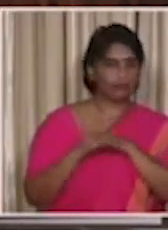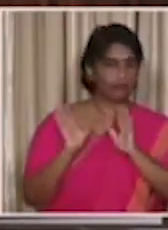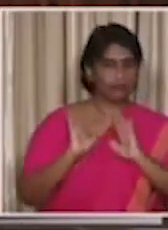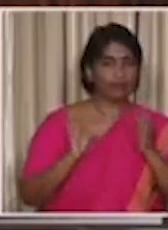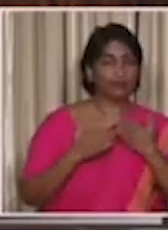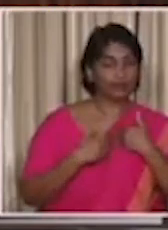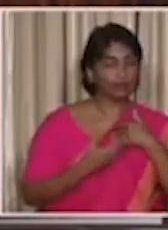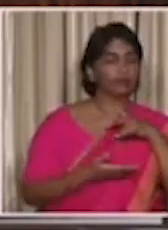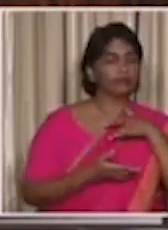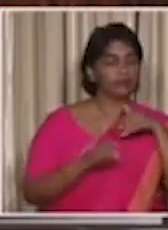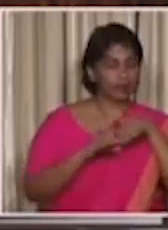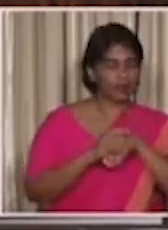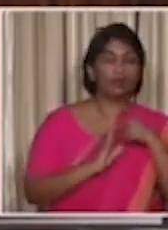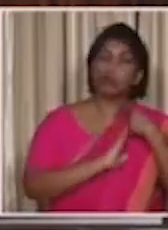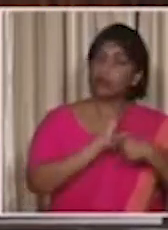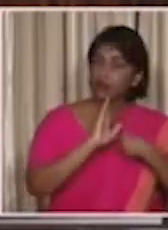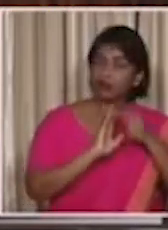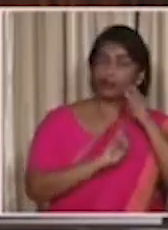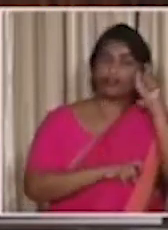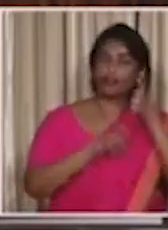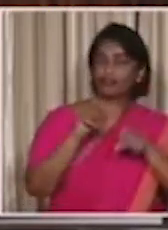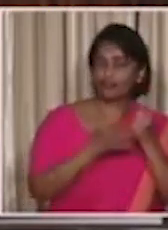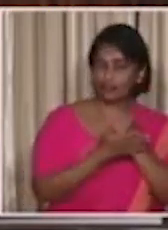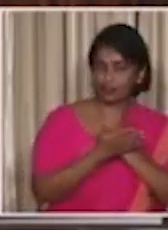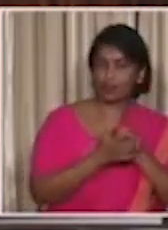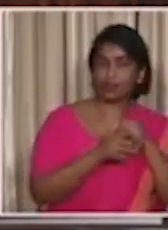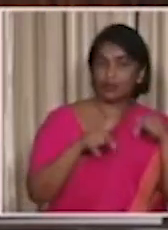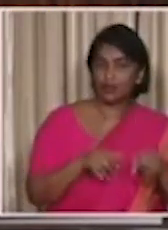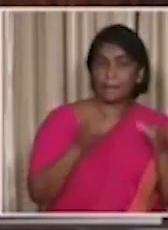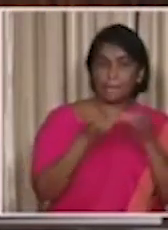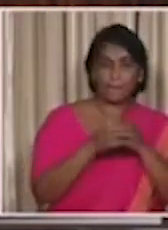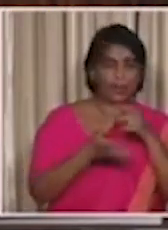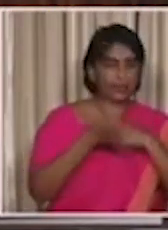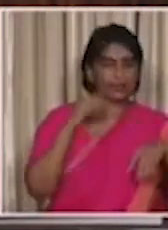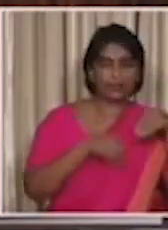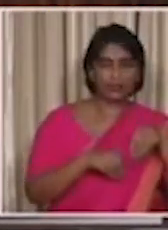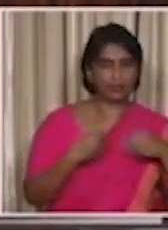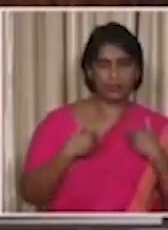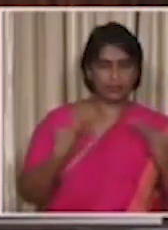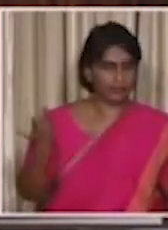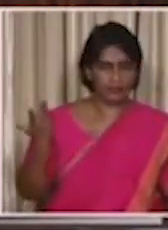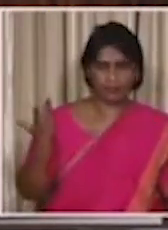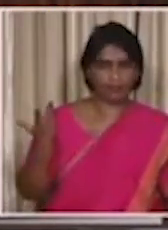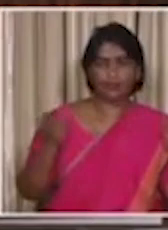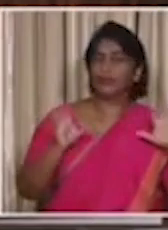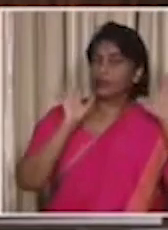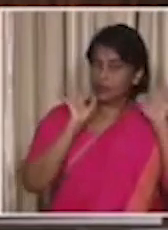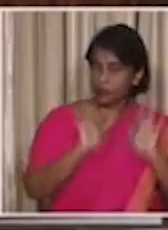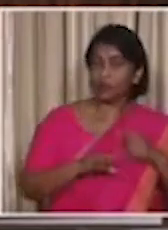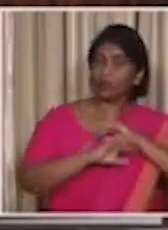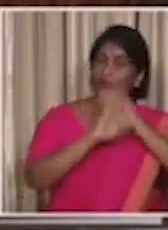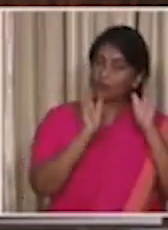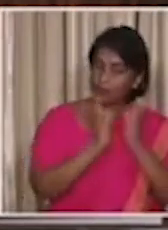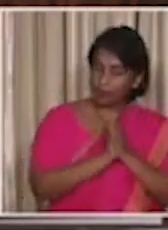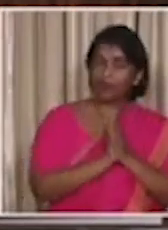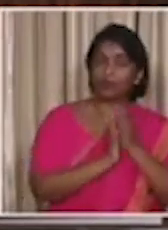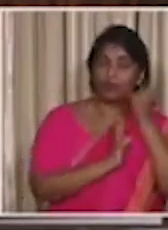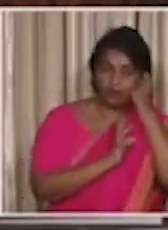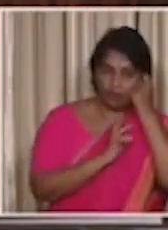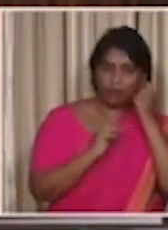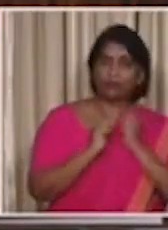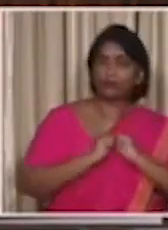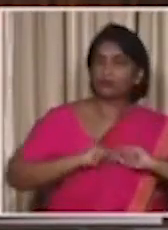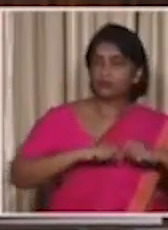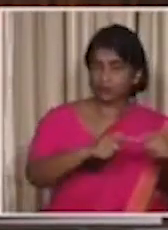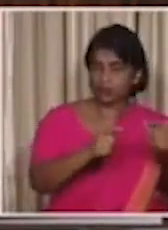මම නියෝජනය කරන්නේ මුළු රටේම ජනතාවයි. මෙතනදී පක්ෂ දේශපාලනයක් මට නැහැ. ඒ නිසා මේ සියලු යෝජනා මම